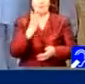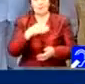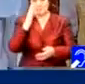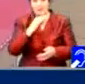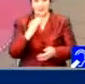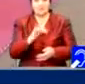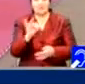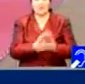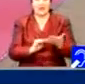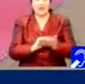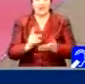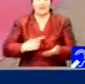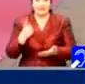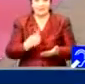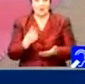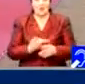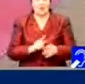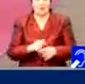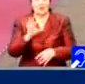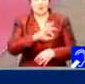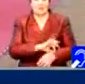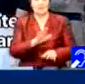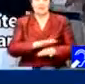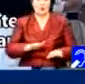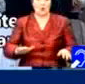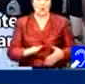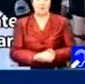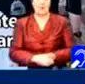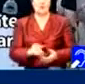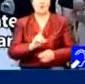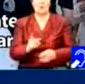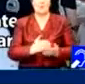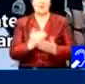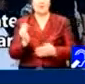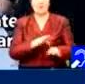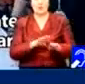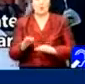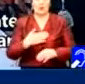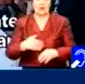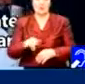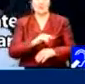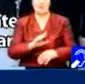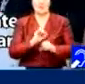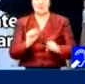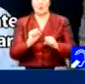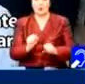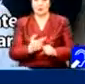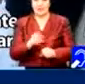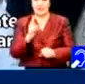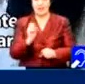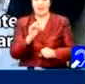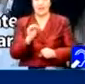dar și antrenorii care spun că aceste competiții sunt binevenite pentru copii. Чтобы повышать уровень нашего спорта, потому что карате